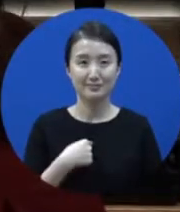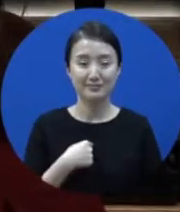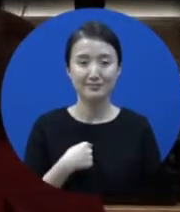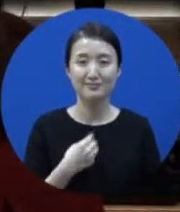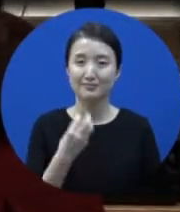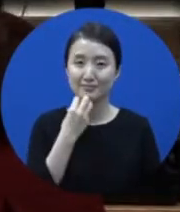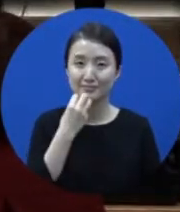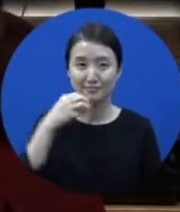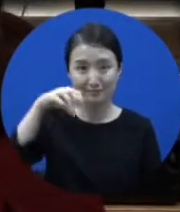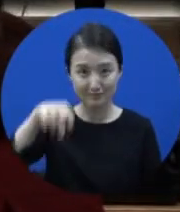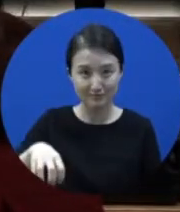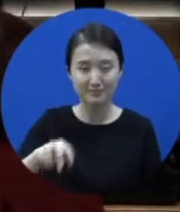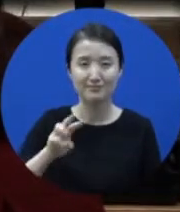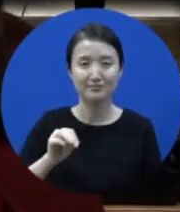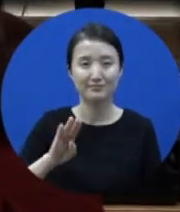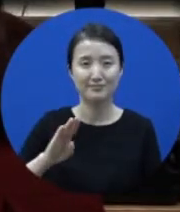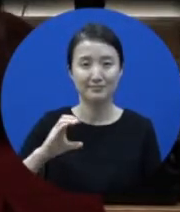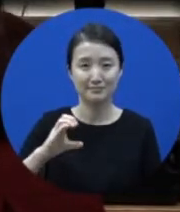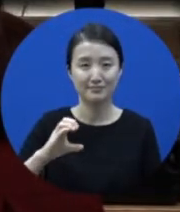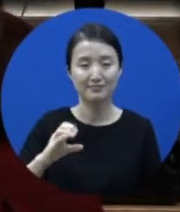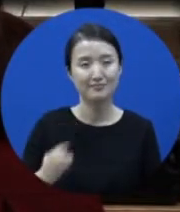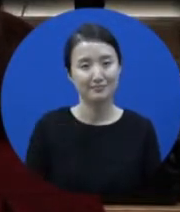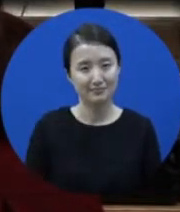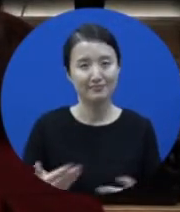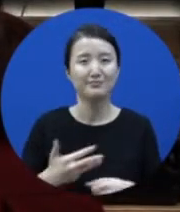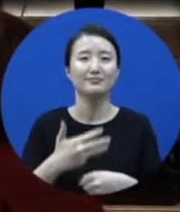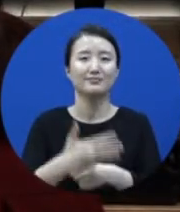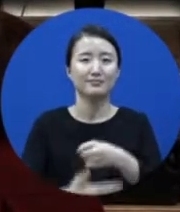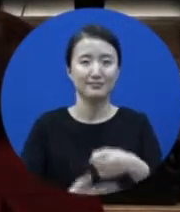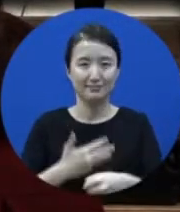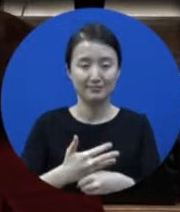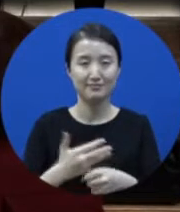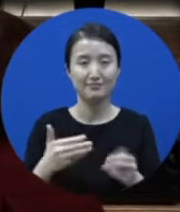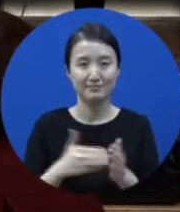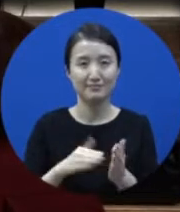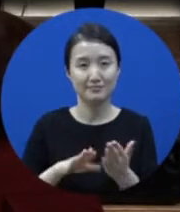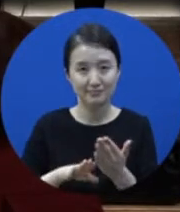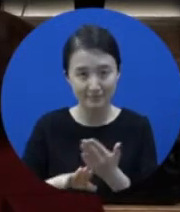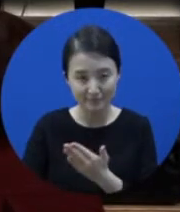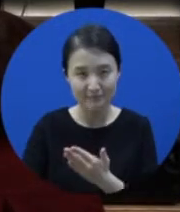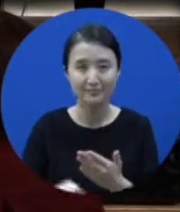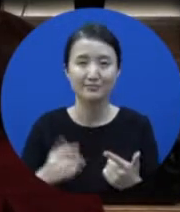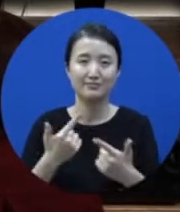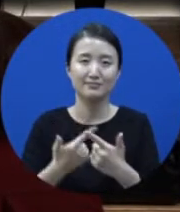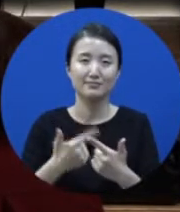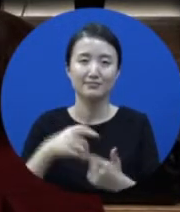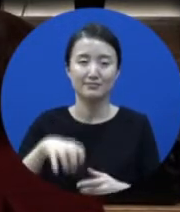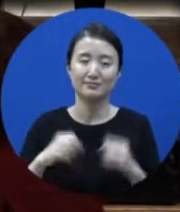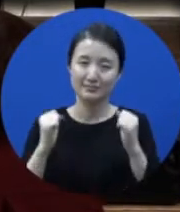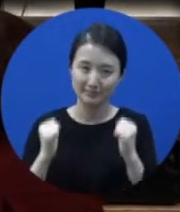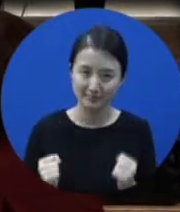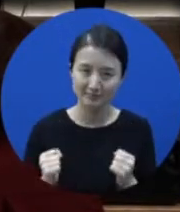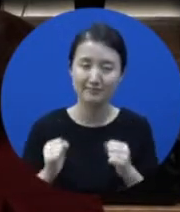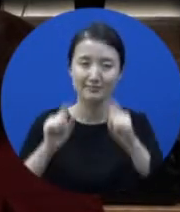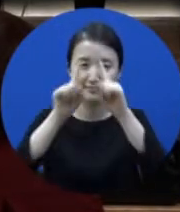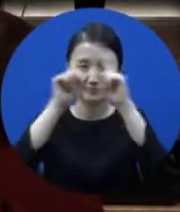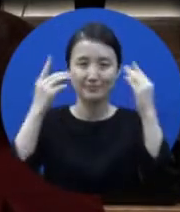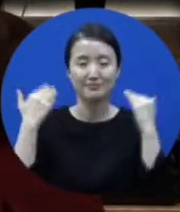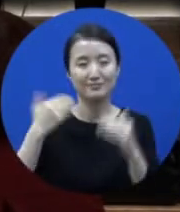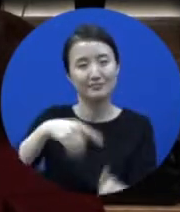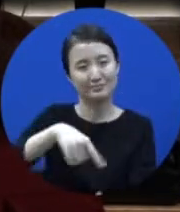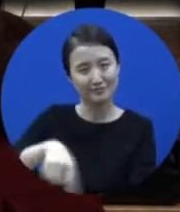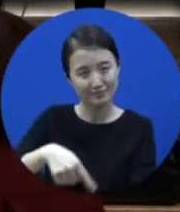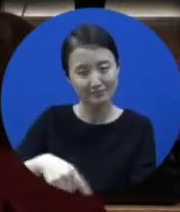서울 MBC에서 한 8년 정도 아나운서를 했었고요. 그리고 이제 부산에 내려가서 대학에서 학생들도 가르치면서 또